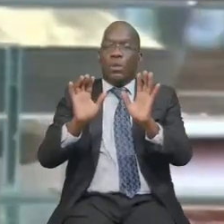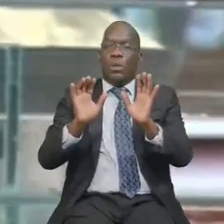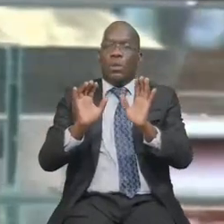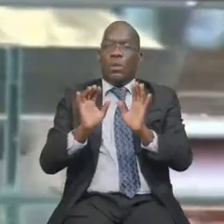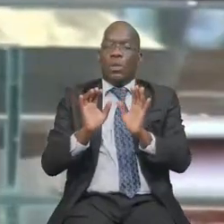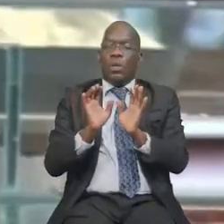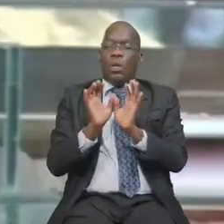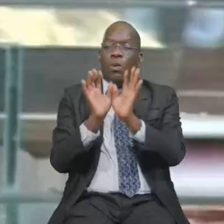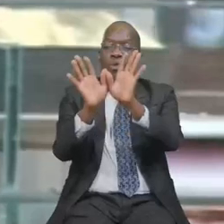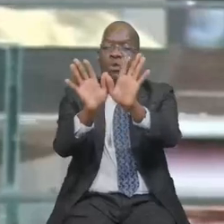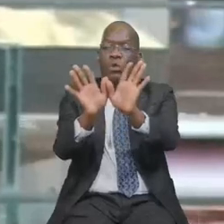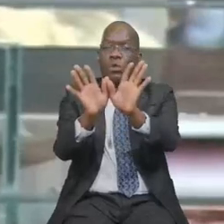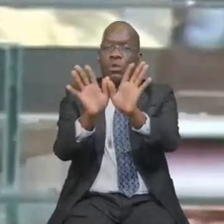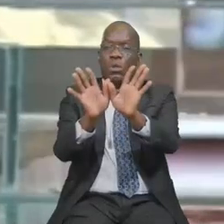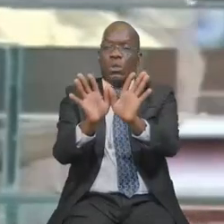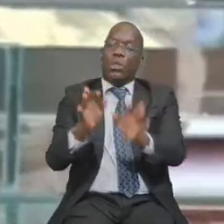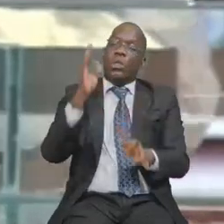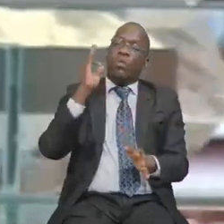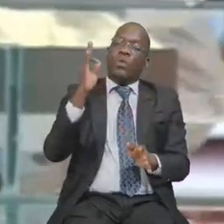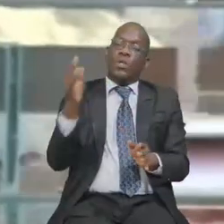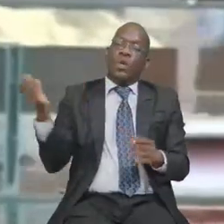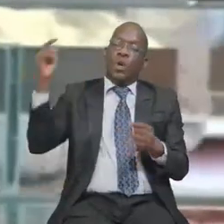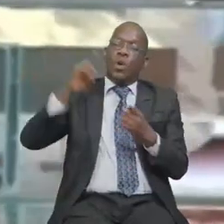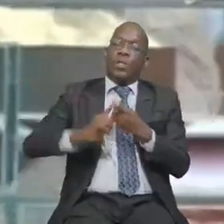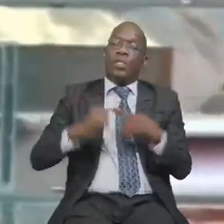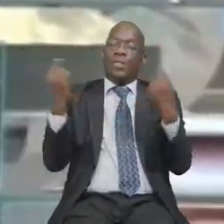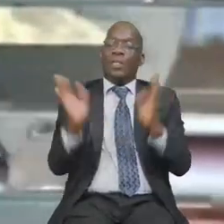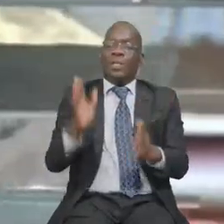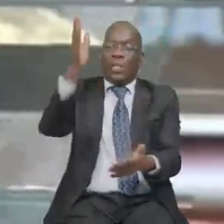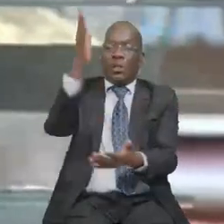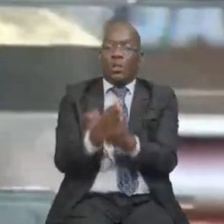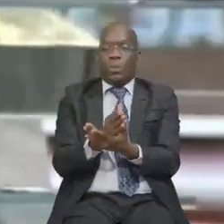Prêche jusqu'à ce que les pécheurs